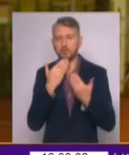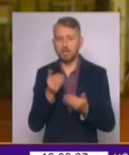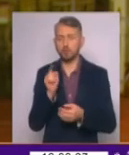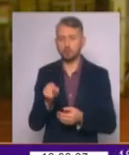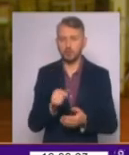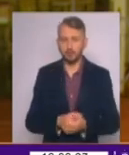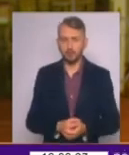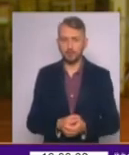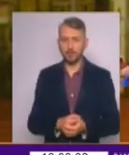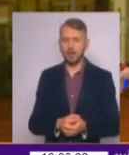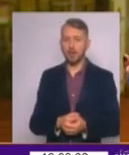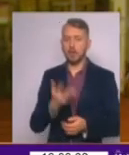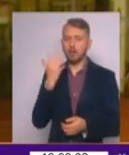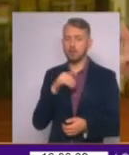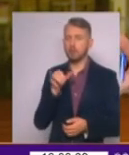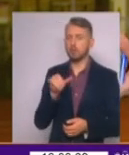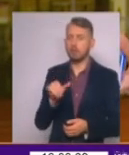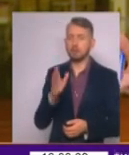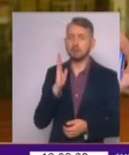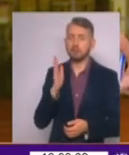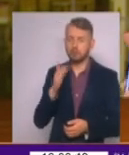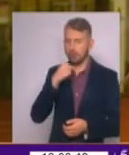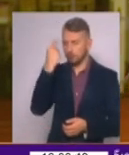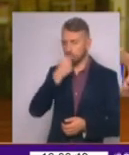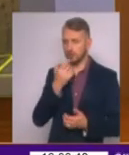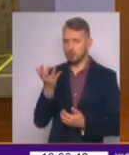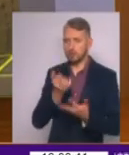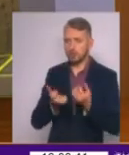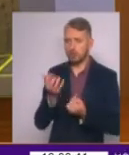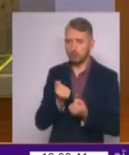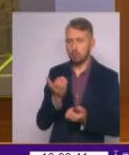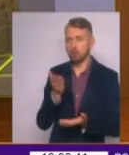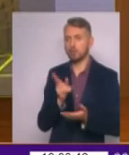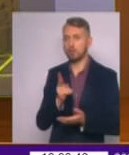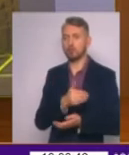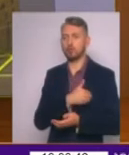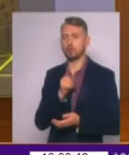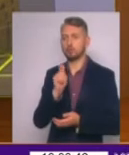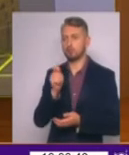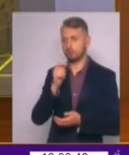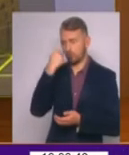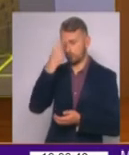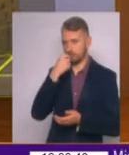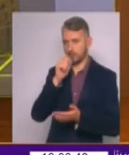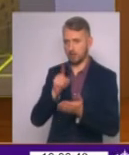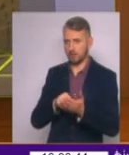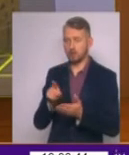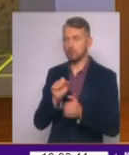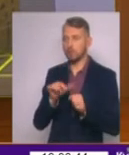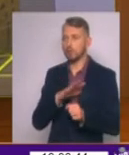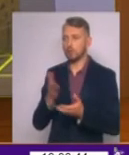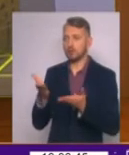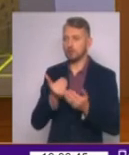туди. Пане Олеже, а коли у вас буде особистий прийом, можливо, хтось хоче вам поставити особисте питання, щоб можна було запросити